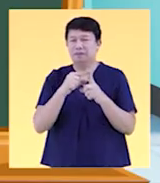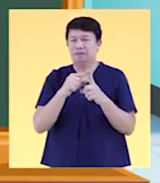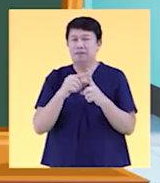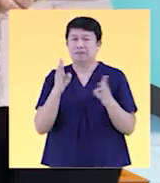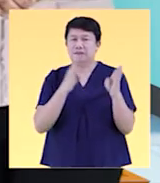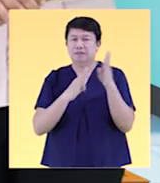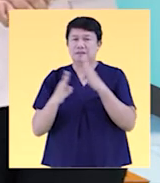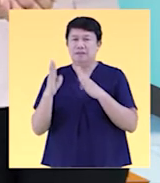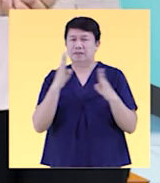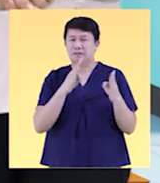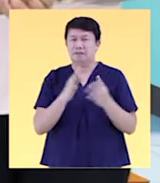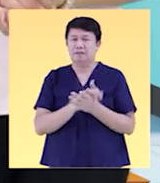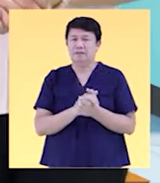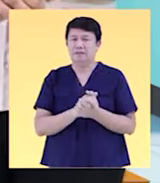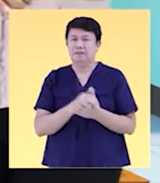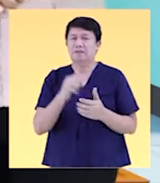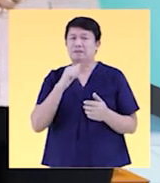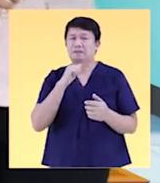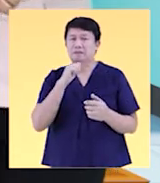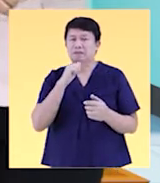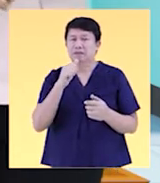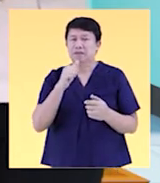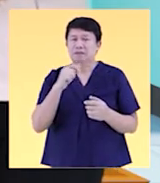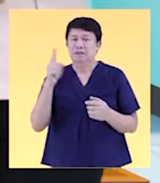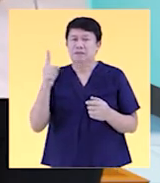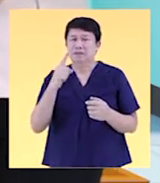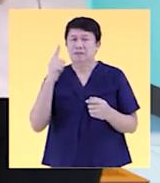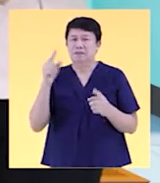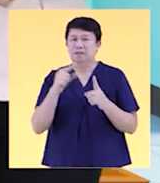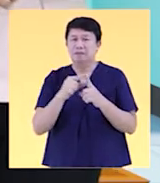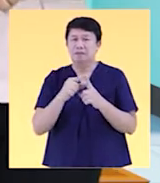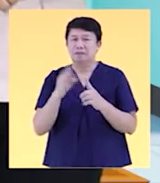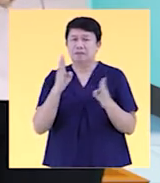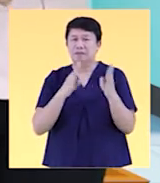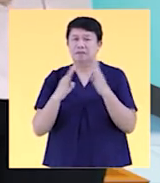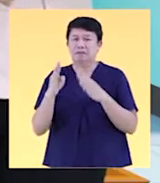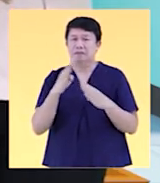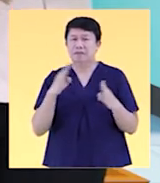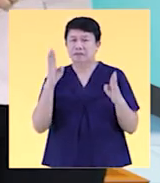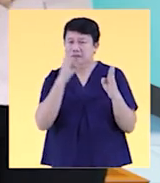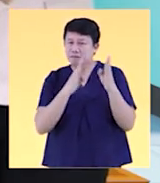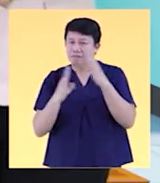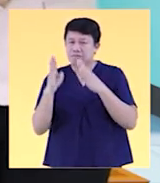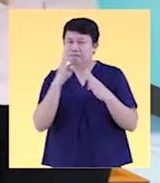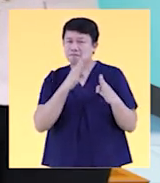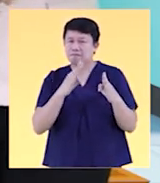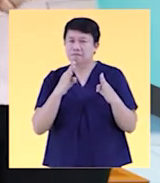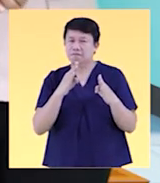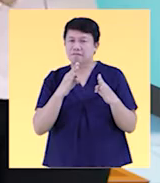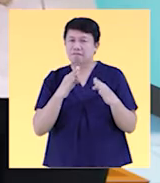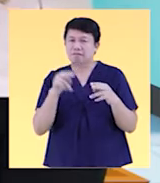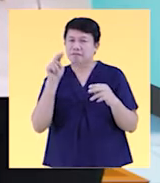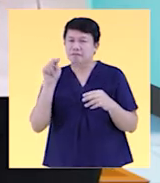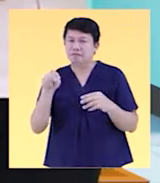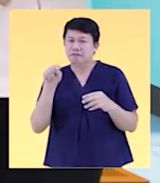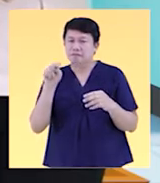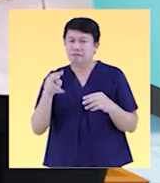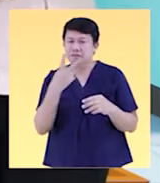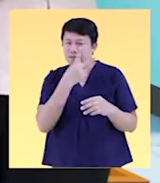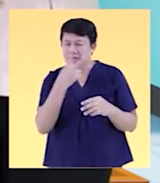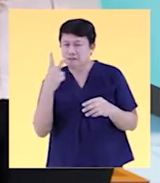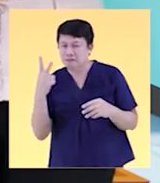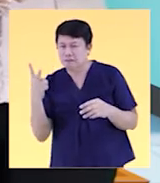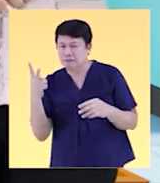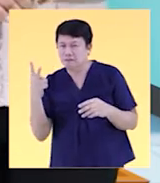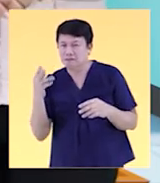A non-routine word problem is a problem which requires analysis and